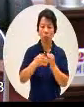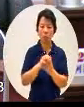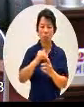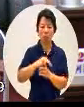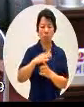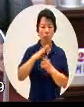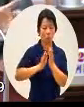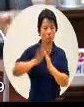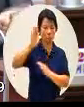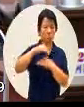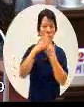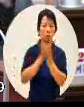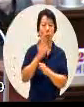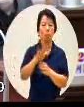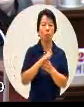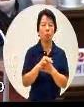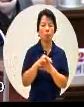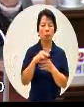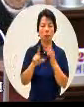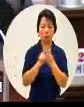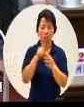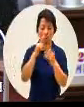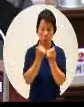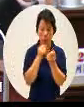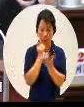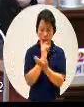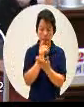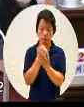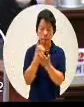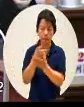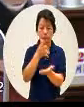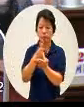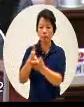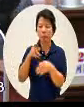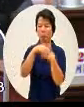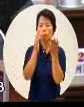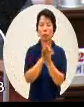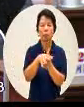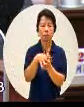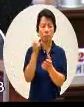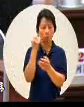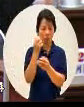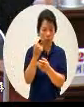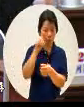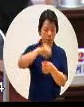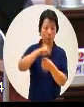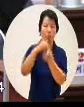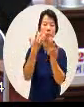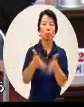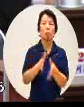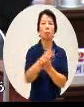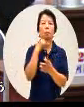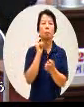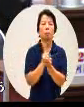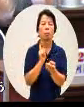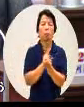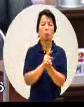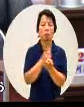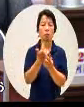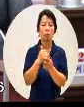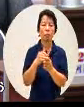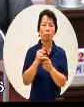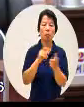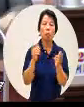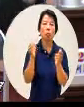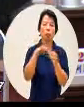了解後來每隔一段時間我聽他演講都有新的內容而對那個時局對產業都相當